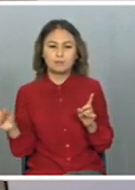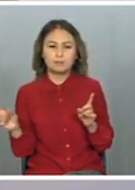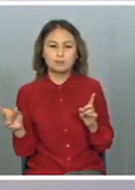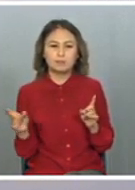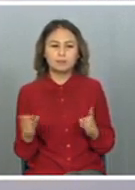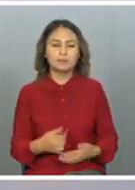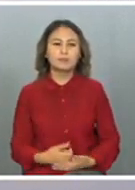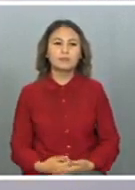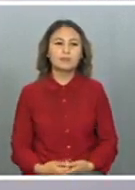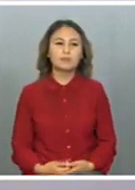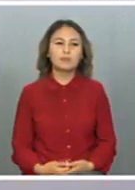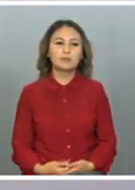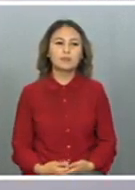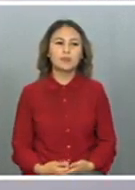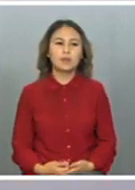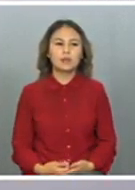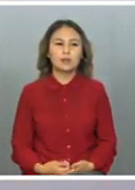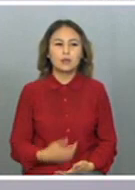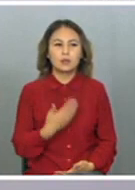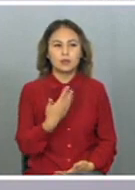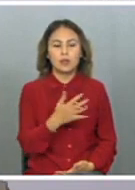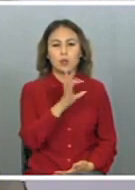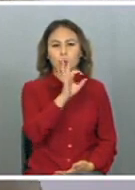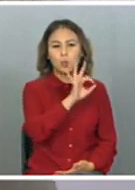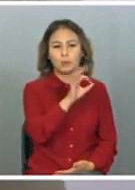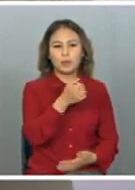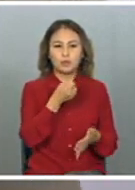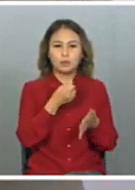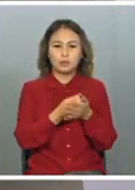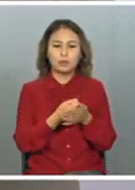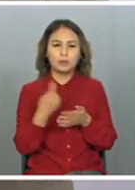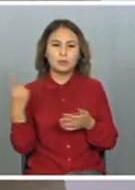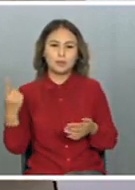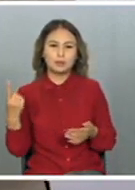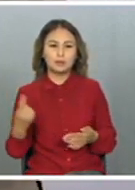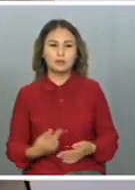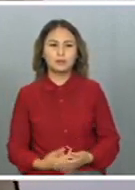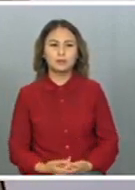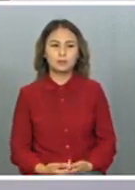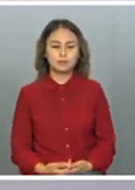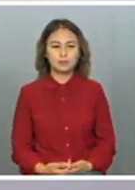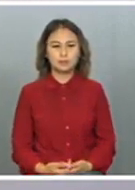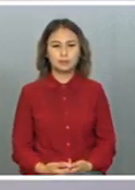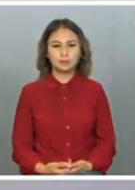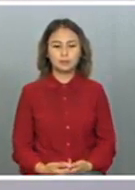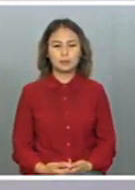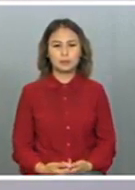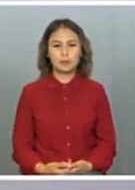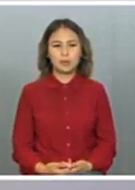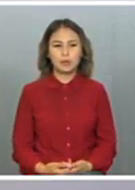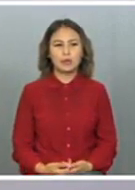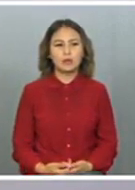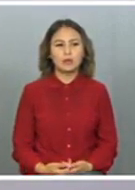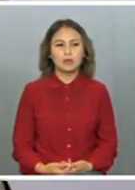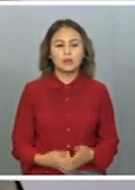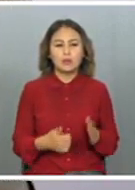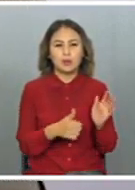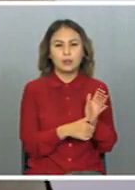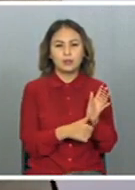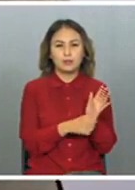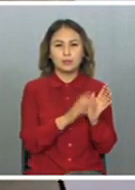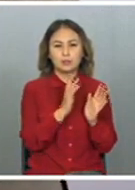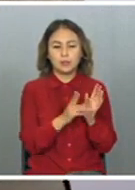түсіреге, birlik kesin деп тұрғанымызна 0 мен 1-нің арасы. 1-ді 6 бөлікке бөлемін. 1, 2,